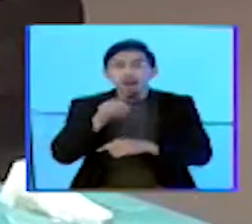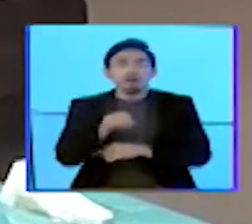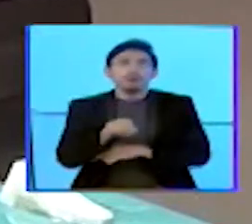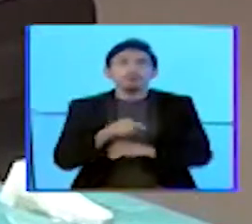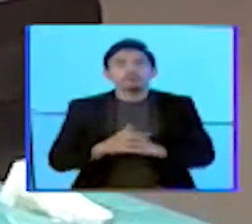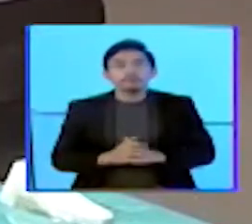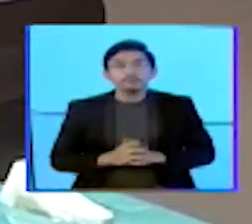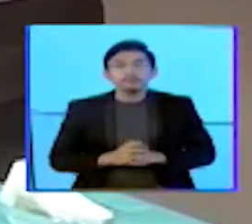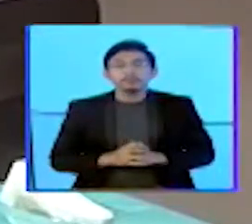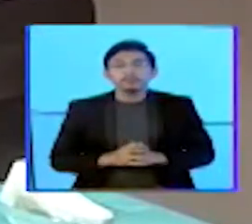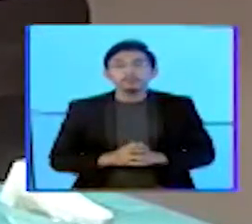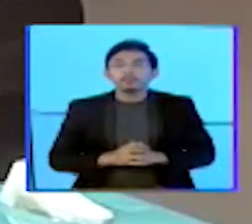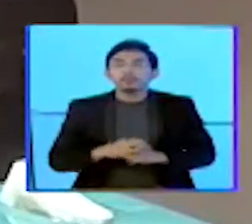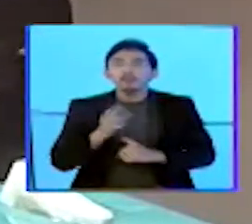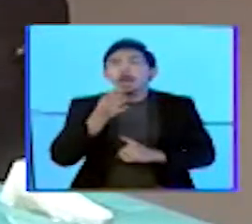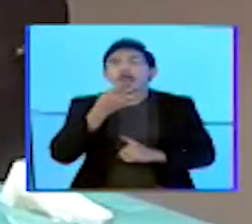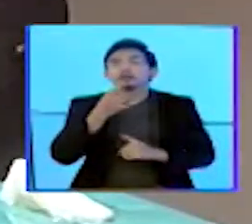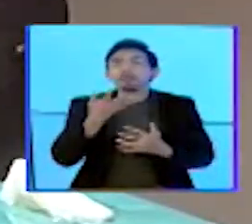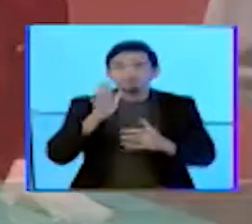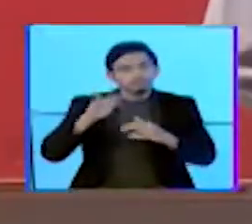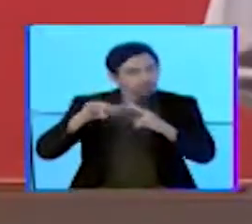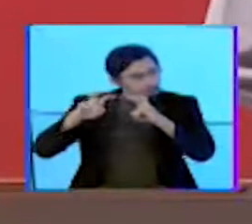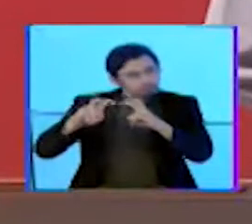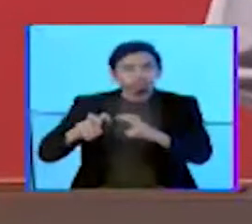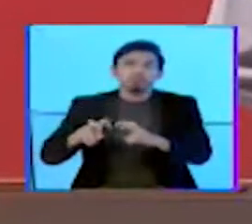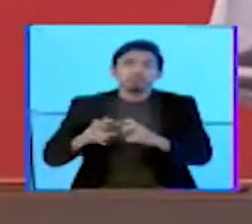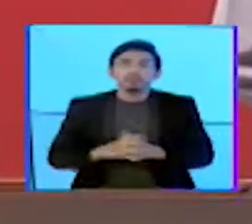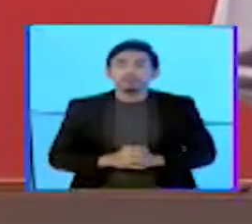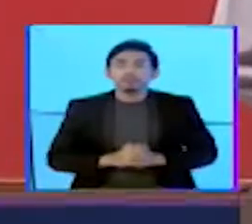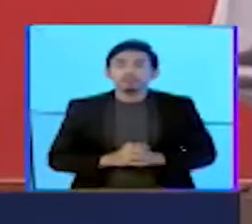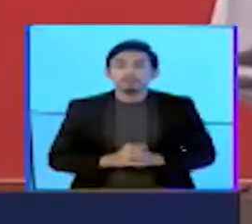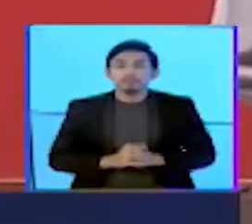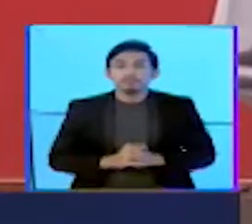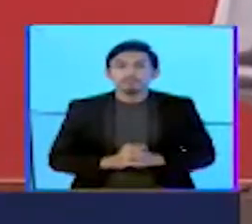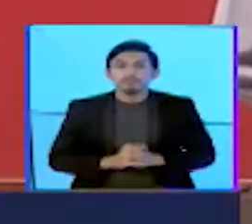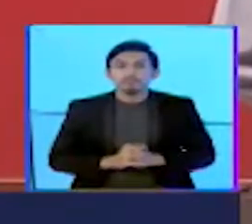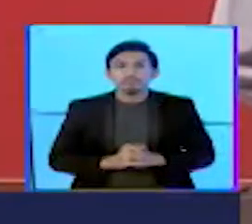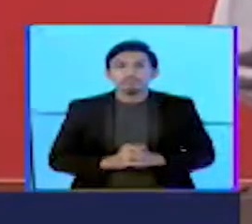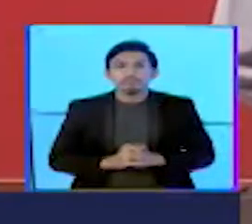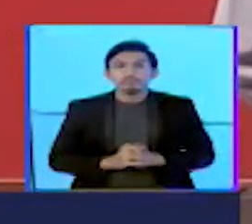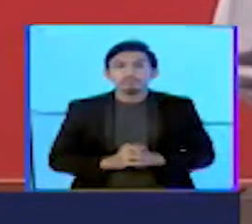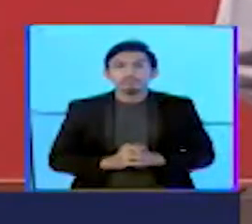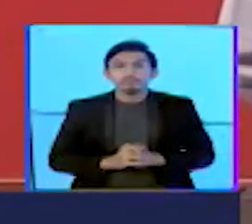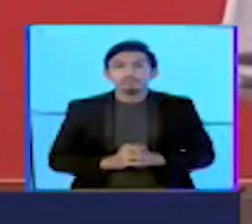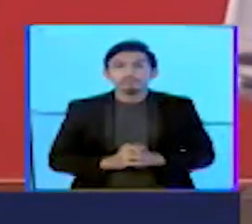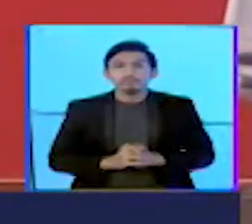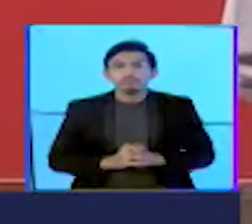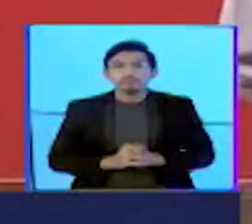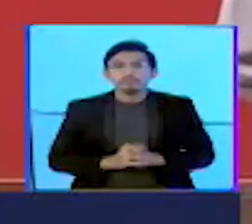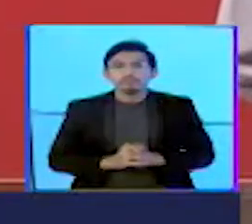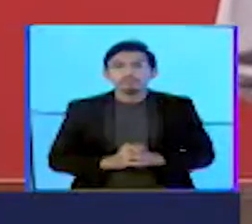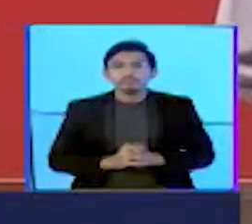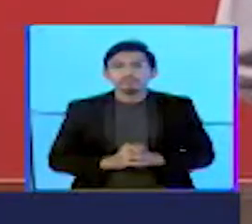motifnya Seperti apa pun kami masih dalami turunkan saya Desa Artamevia Pada kesempatan ini menyampaikan